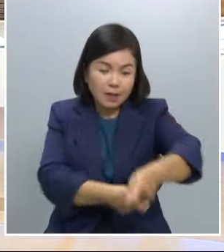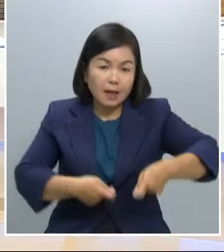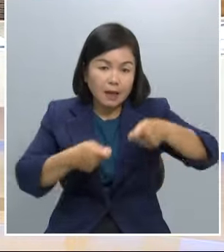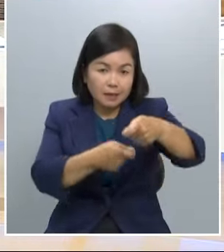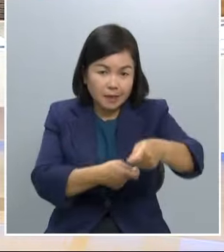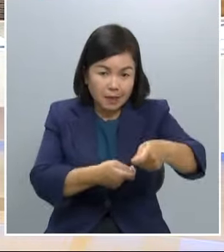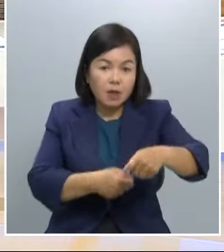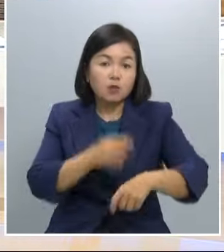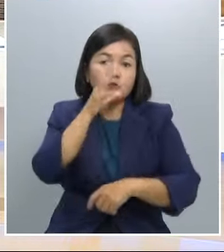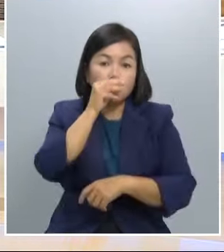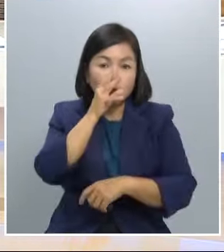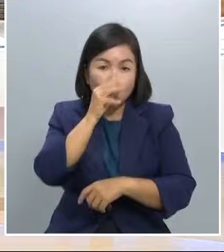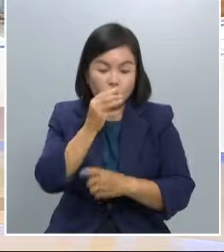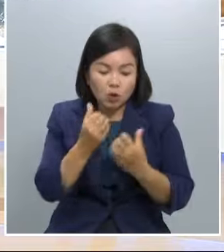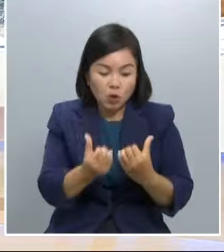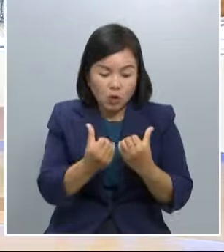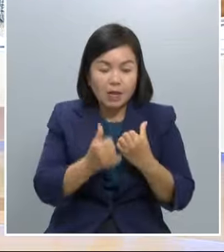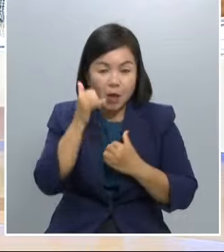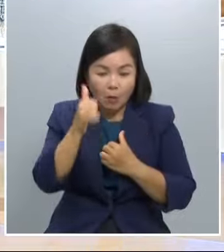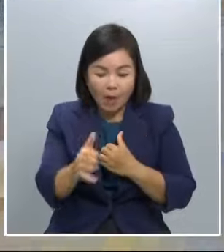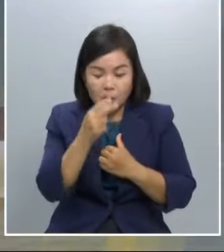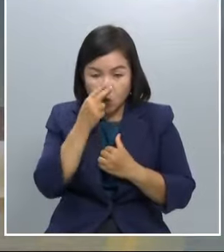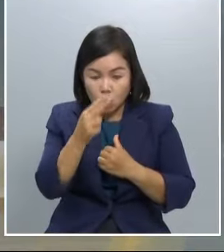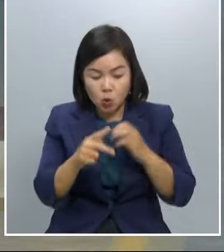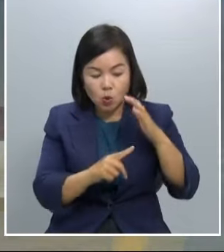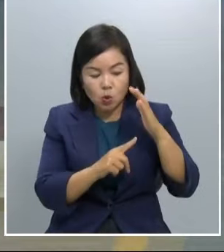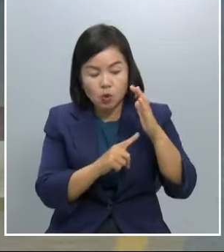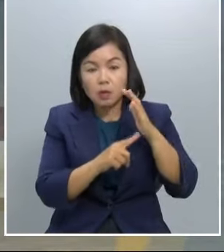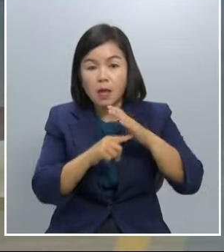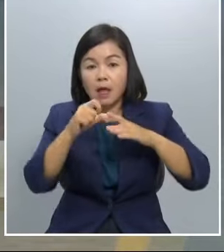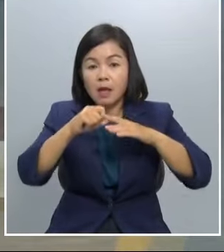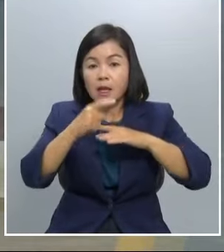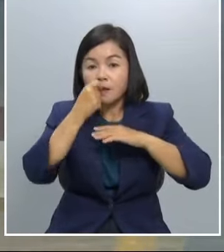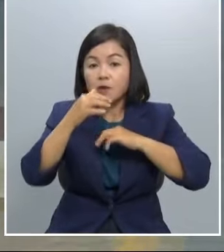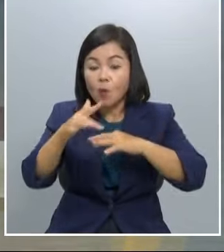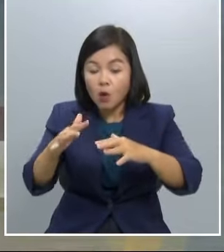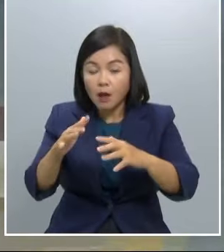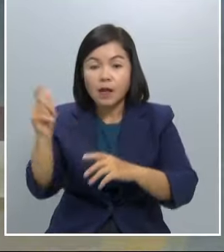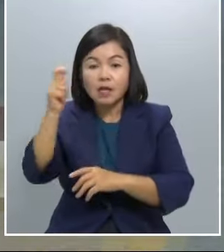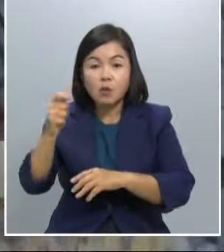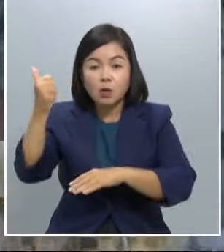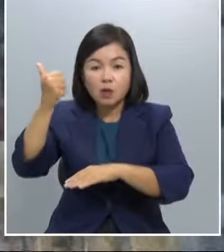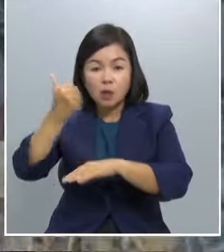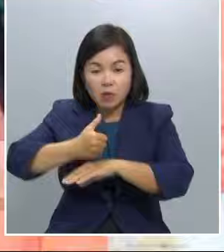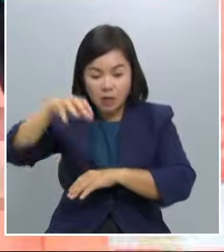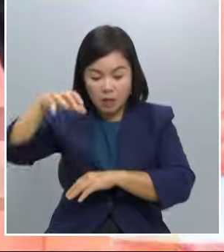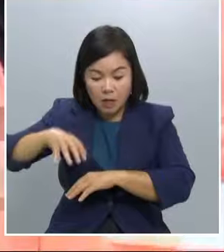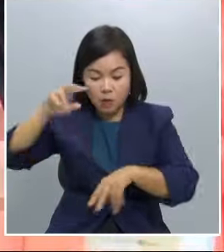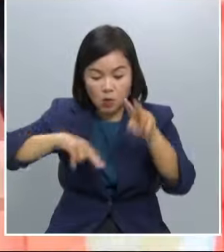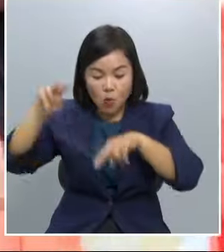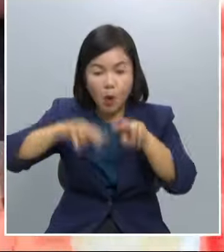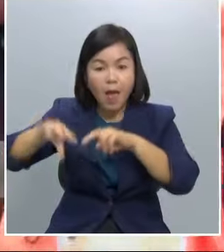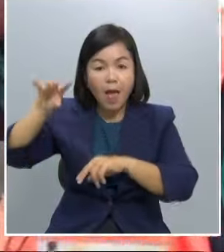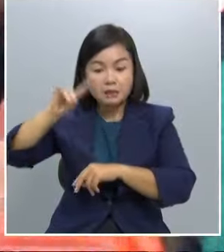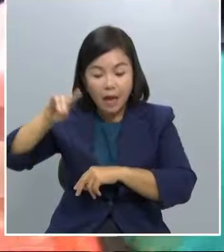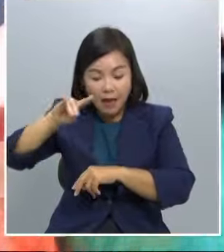ฉีดวิทยากรซึ่งลงพื้นที่ไปที่สมุทรสาครพร้อมกับอธิตบีกรมประมุงกับผู้เกี่ยวข้องอย่างที่บอกเริ่ม